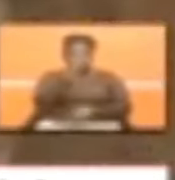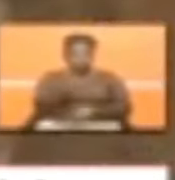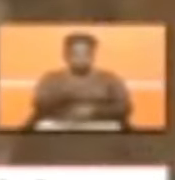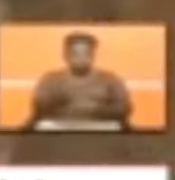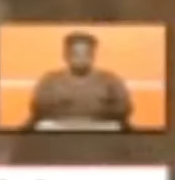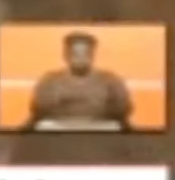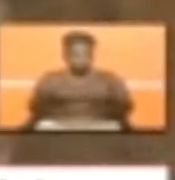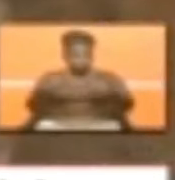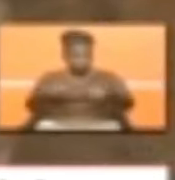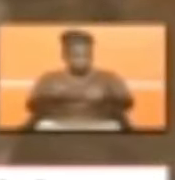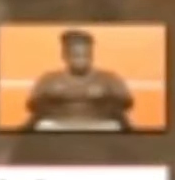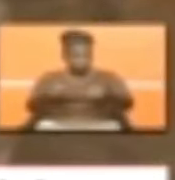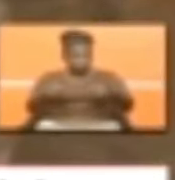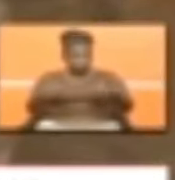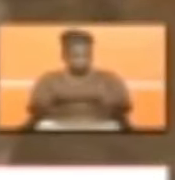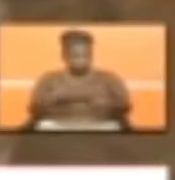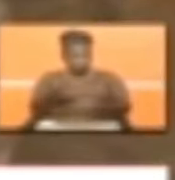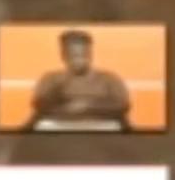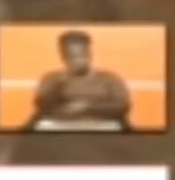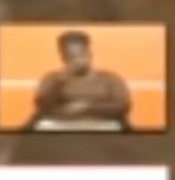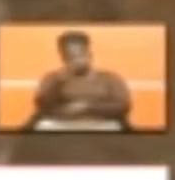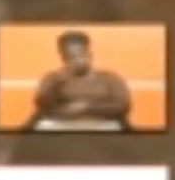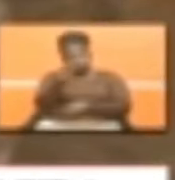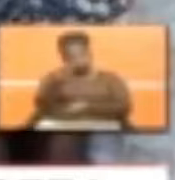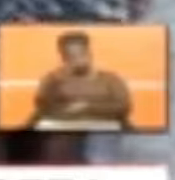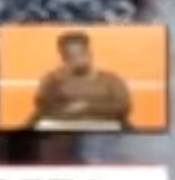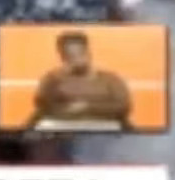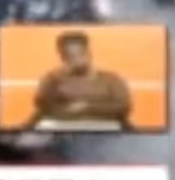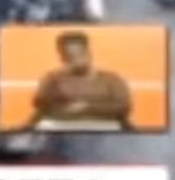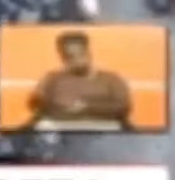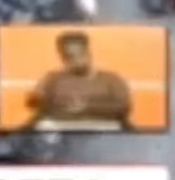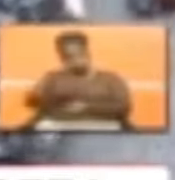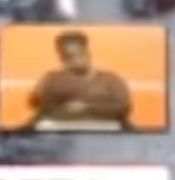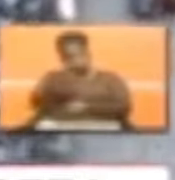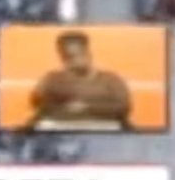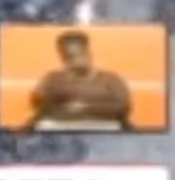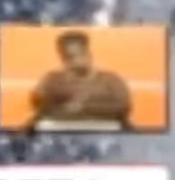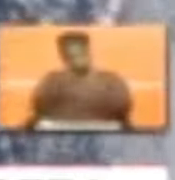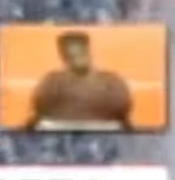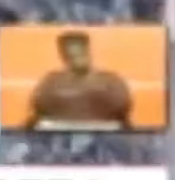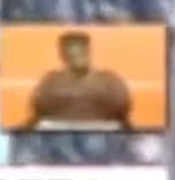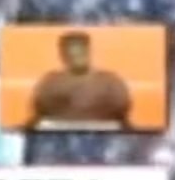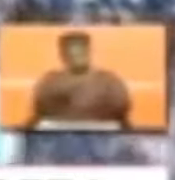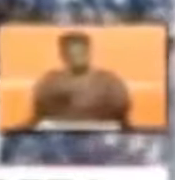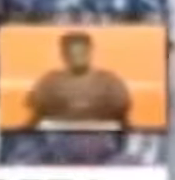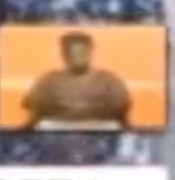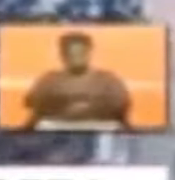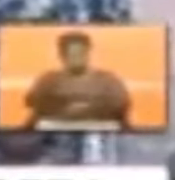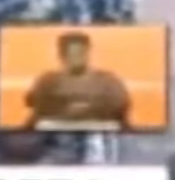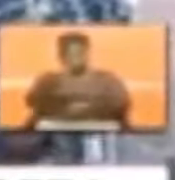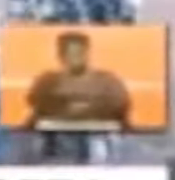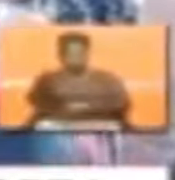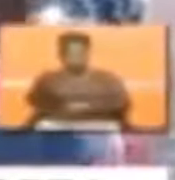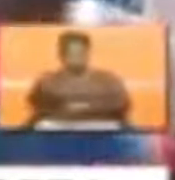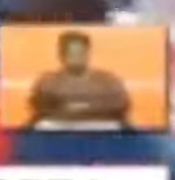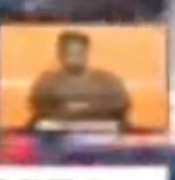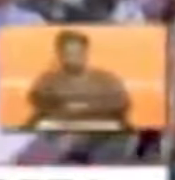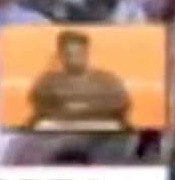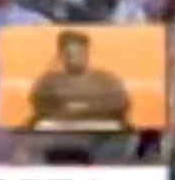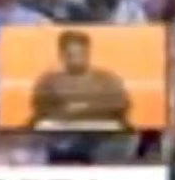boda boda ku stage na mungona Pius Kabanda miaka 18 Priscilla Romance miaka 7 no mulala Greg Sekiri ya